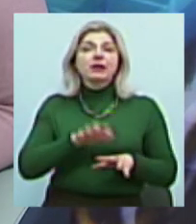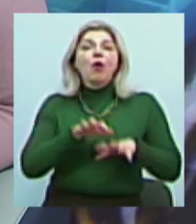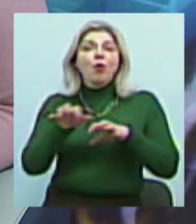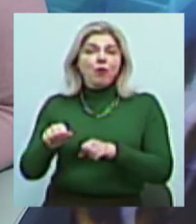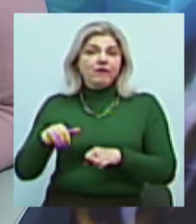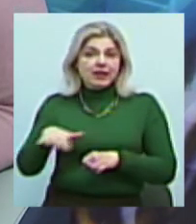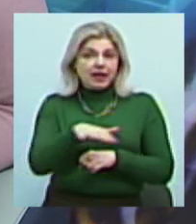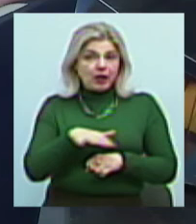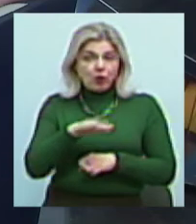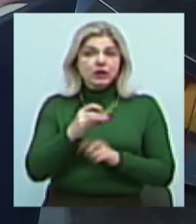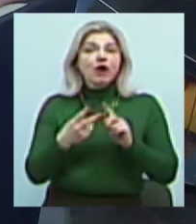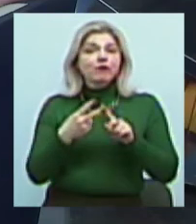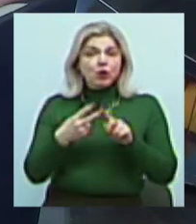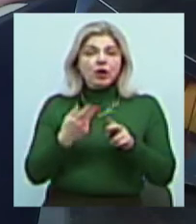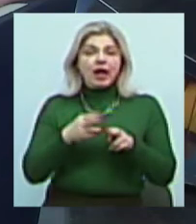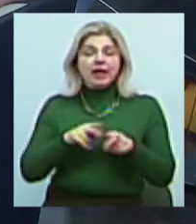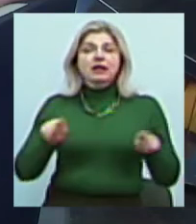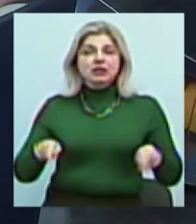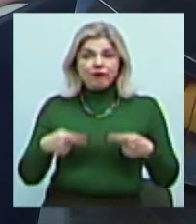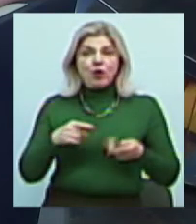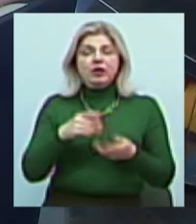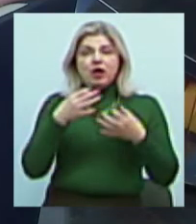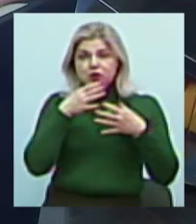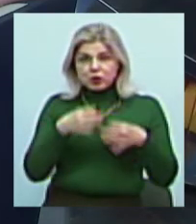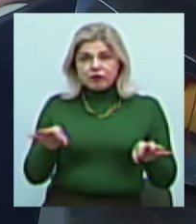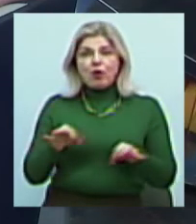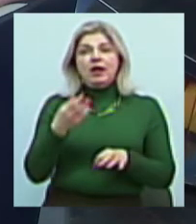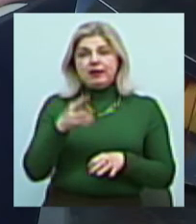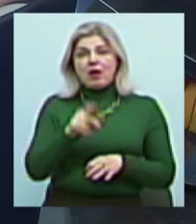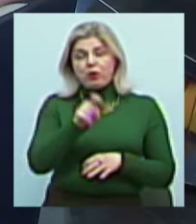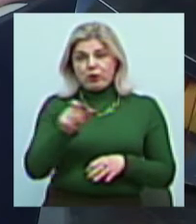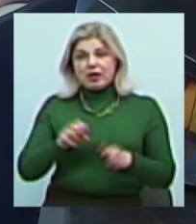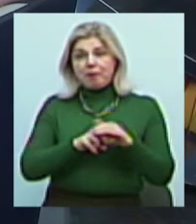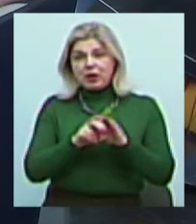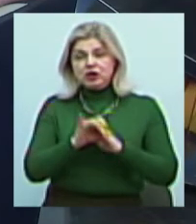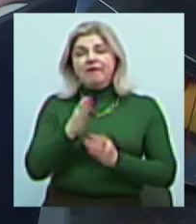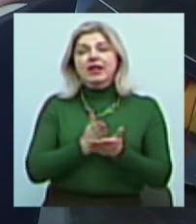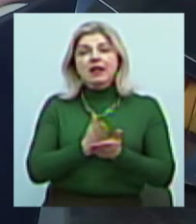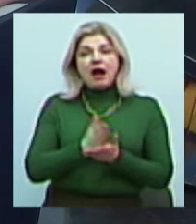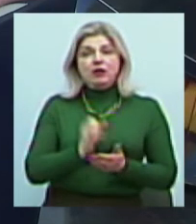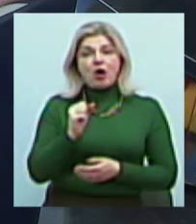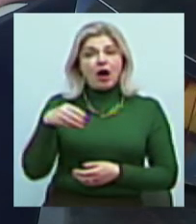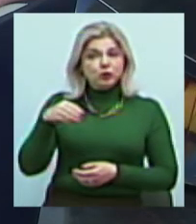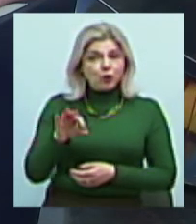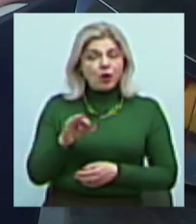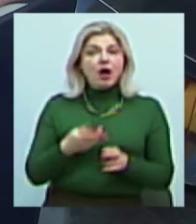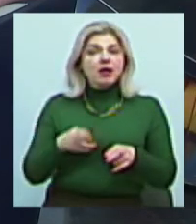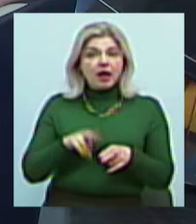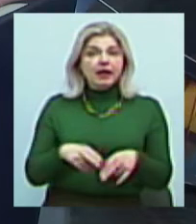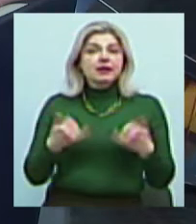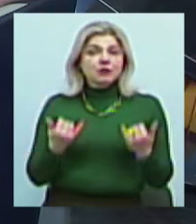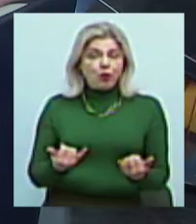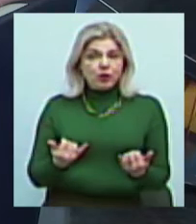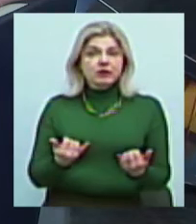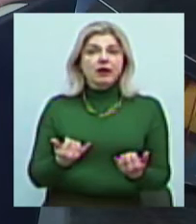є створення цього центру дозвілля та підтримки внутрішньопереміщених осіб та ветеранів АТО, який на